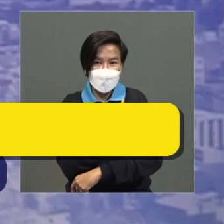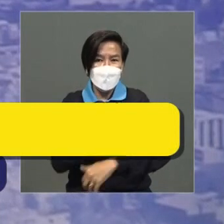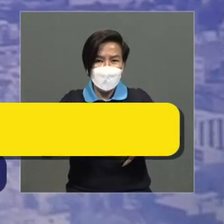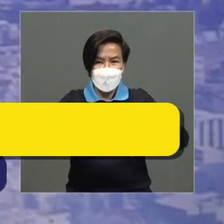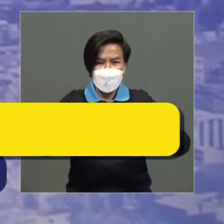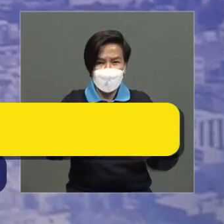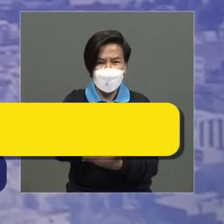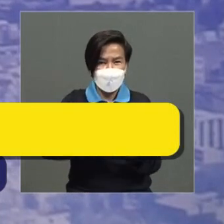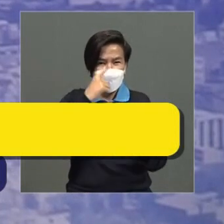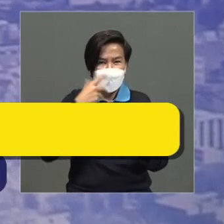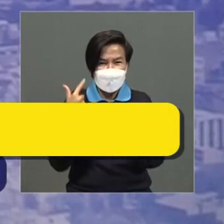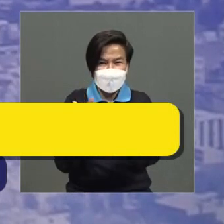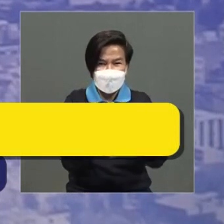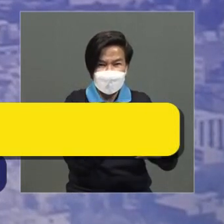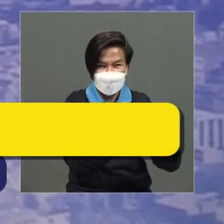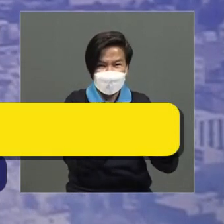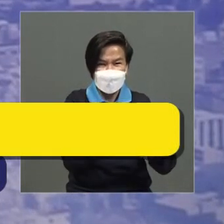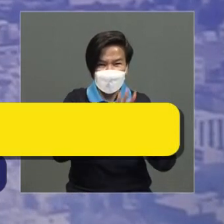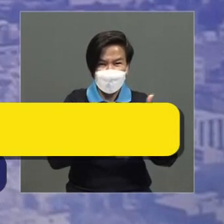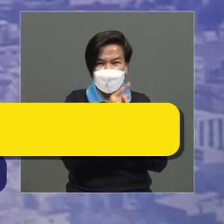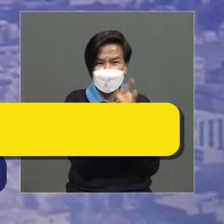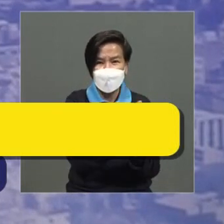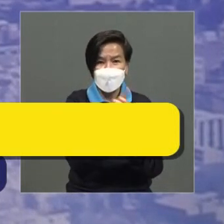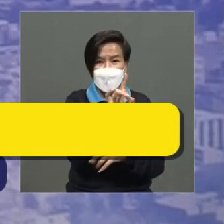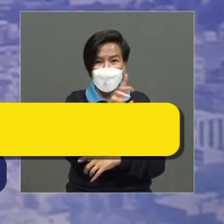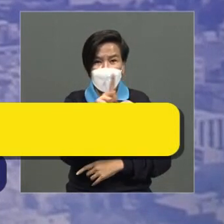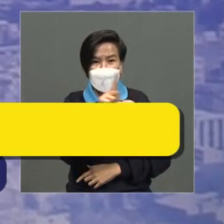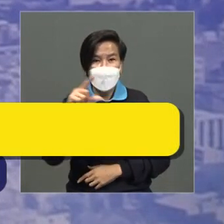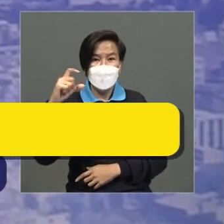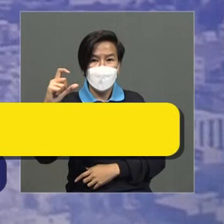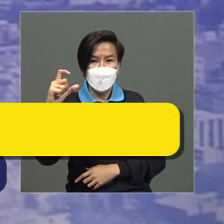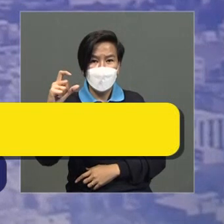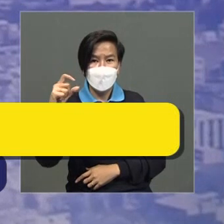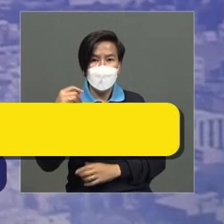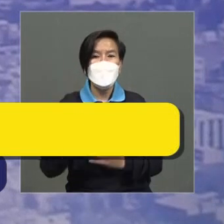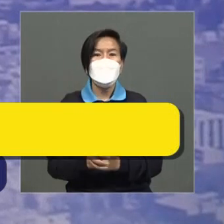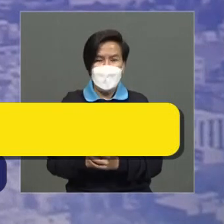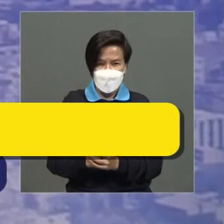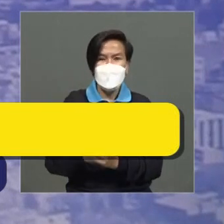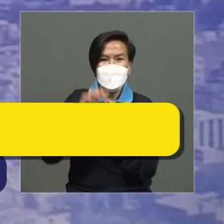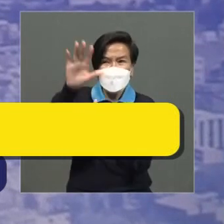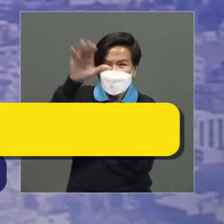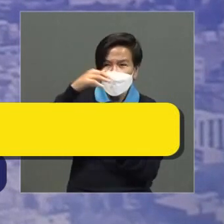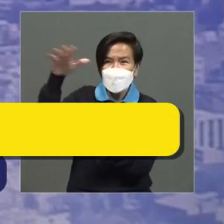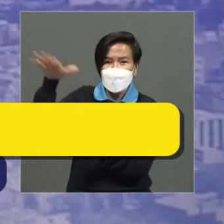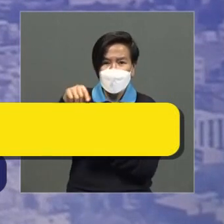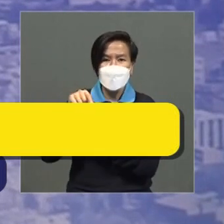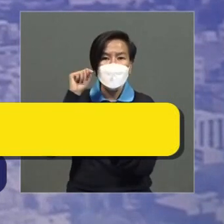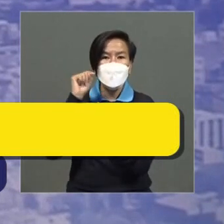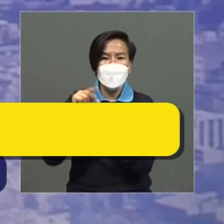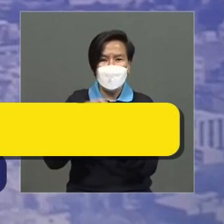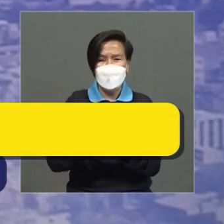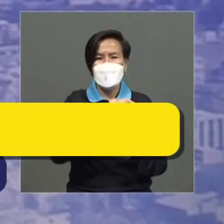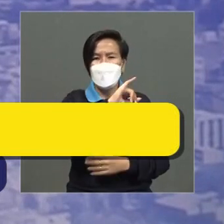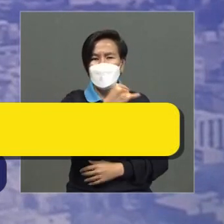ให้ได้ 100ล้านโด๊สแผนเดิมที่วางไว้จะมีการเติมวัคซีนเข้ามาจาก 2ส่วนด้วยกันก็คือจอห์นสันแอนด์จอห์นสัน